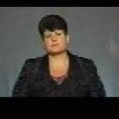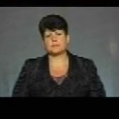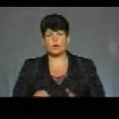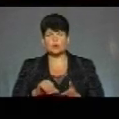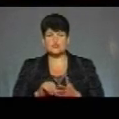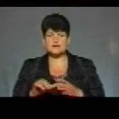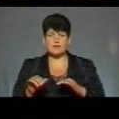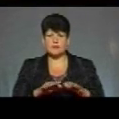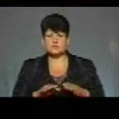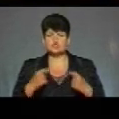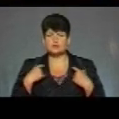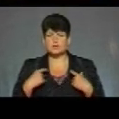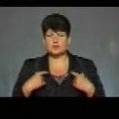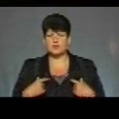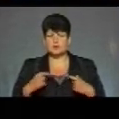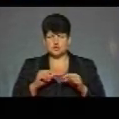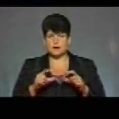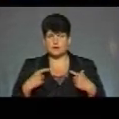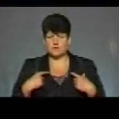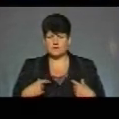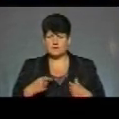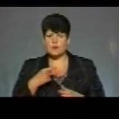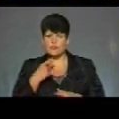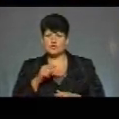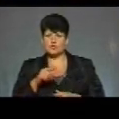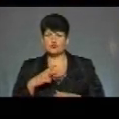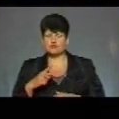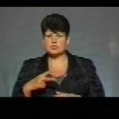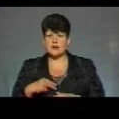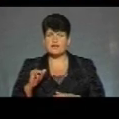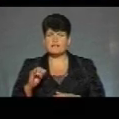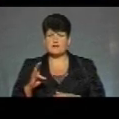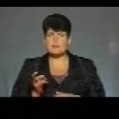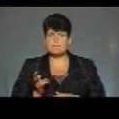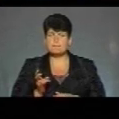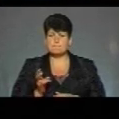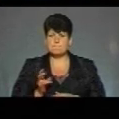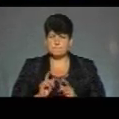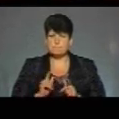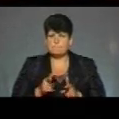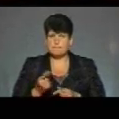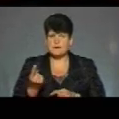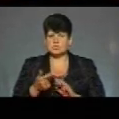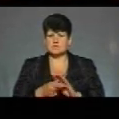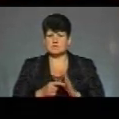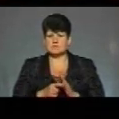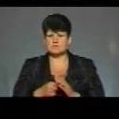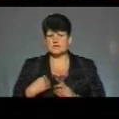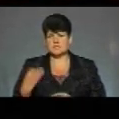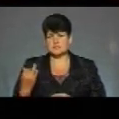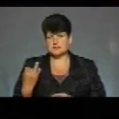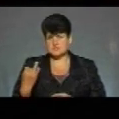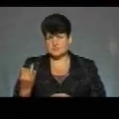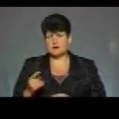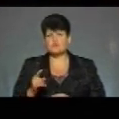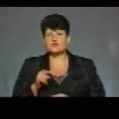Учасник акції «Шкільний портфелик» тернополянин Юрій Величко каже, його дочка Іванна цього року піде до першого класу. Дитині самі цікаво теж,